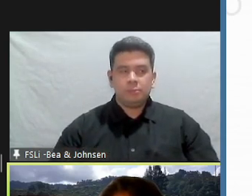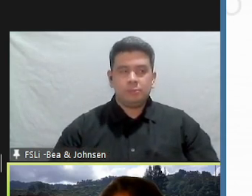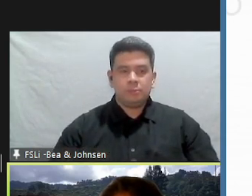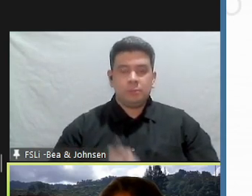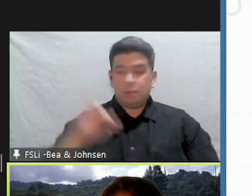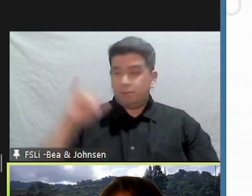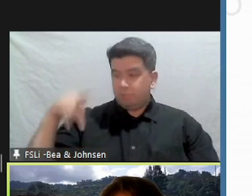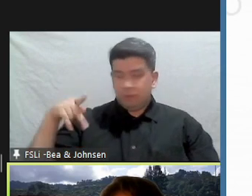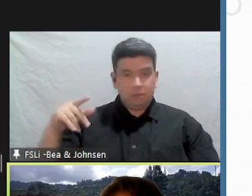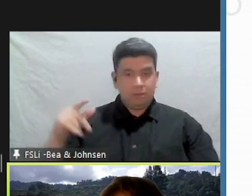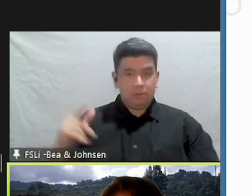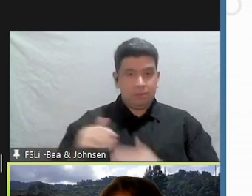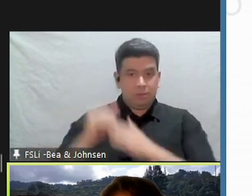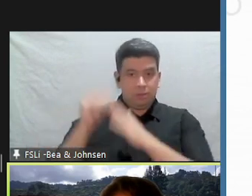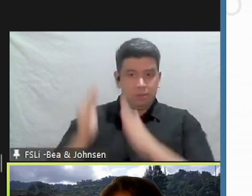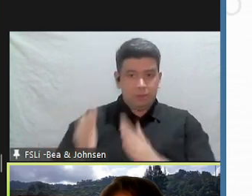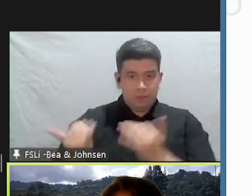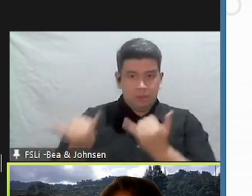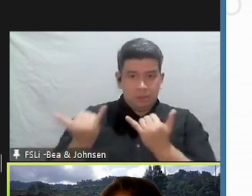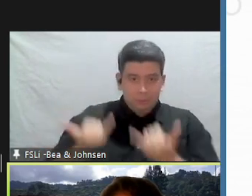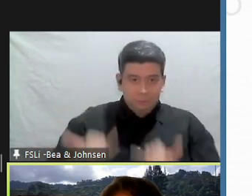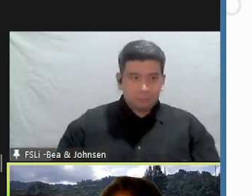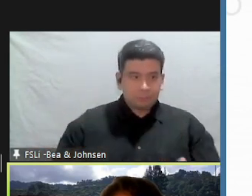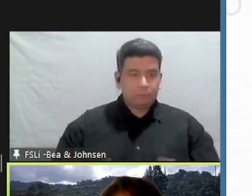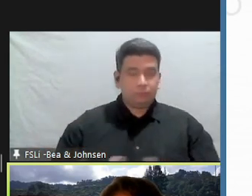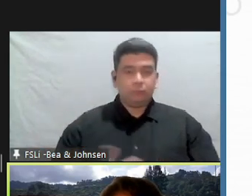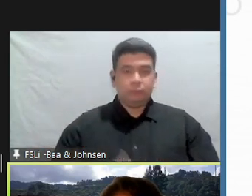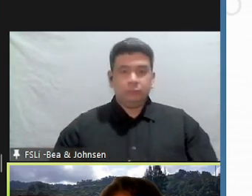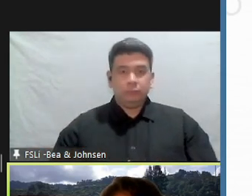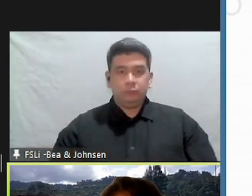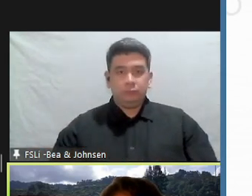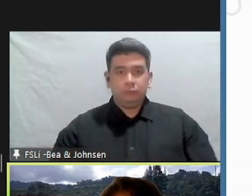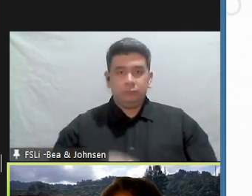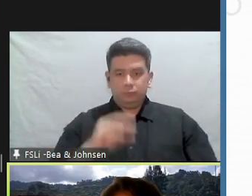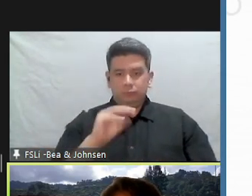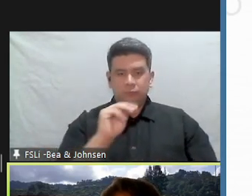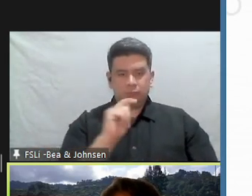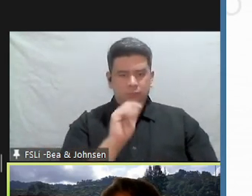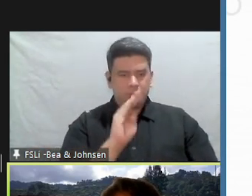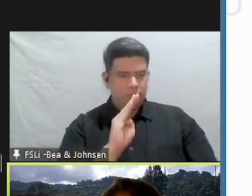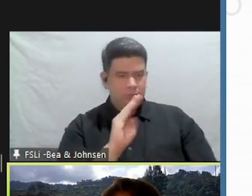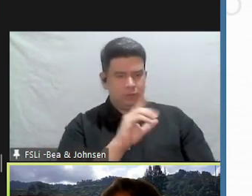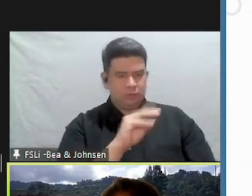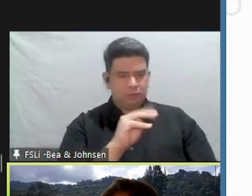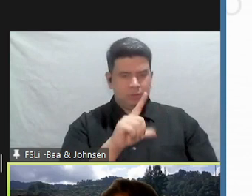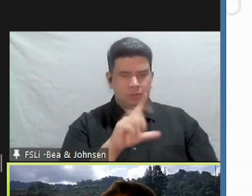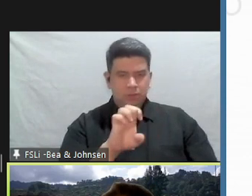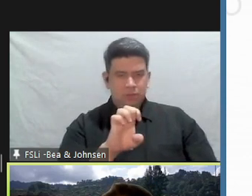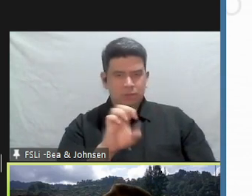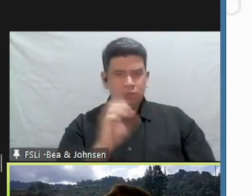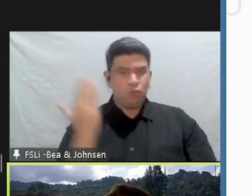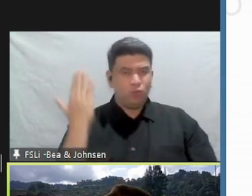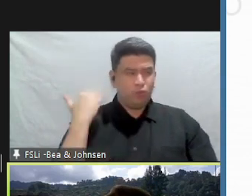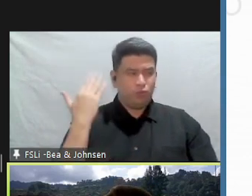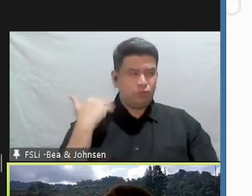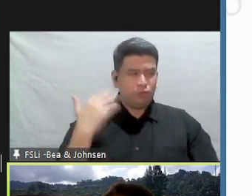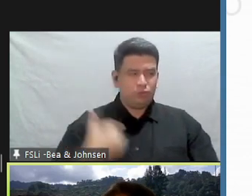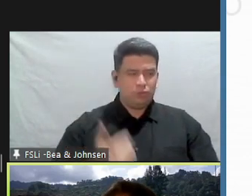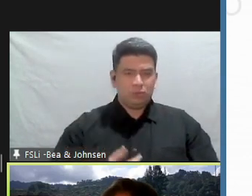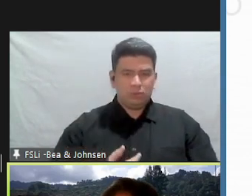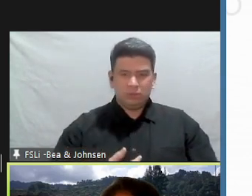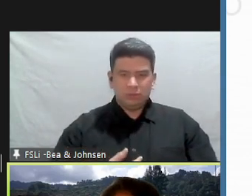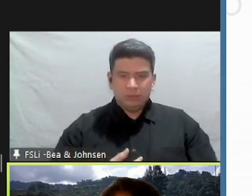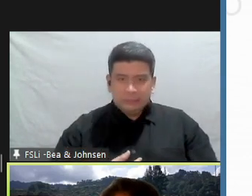leaders tayo nagsasalita ngayon kasi karamihan pag usapin ng MTBMLE ay mas naririnig yung